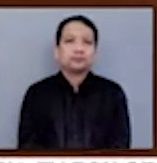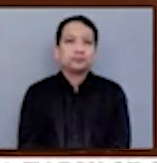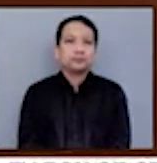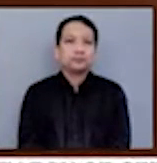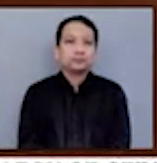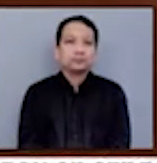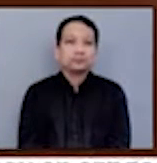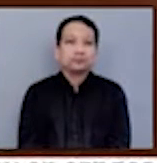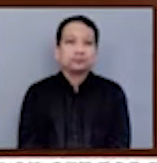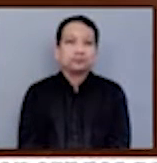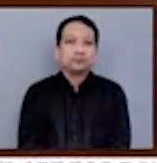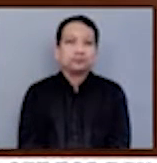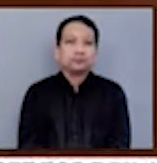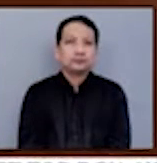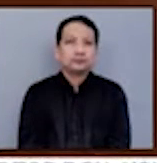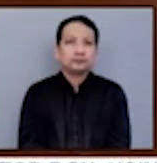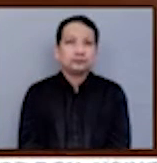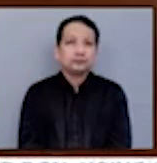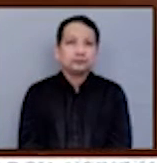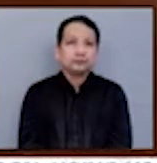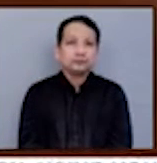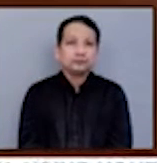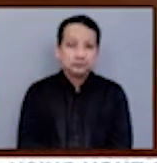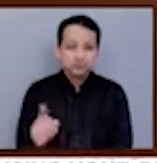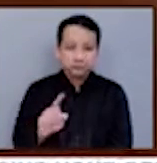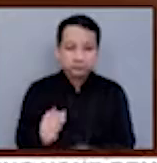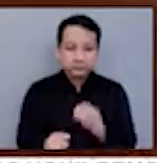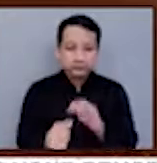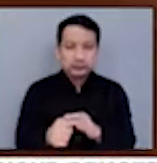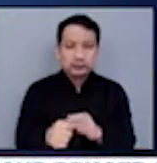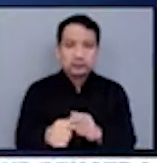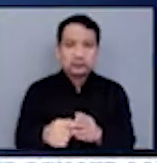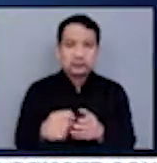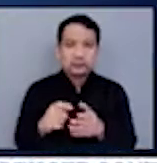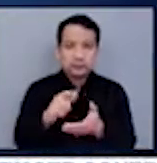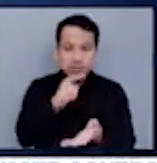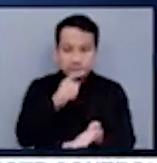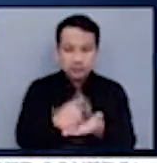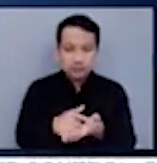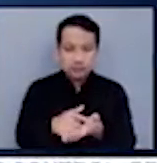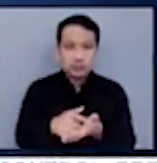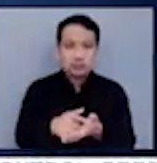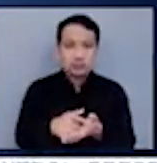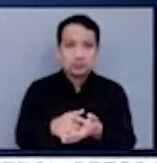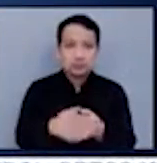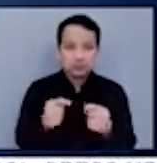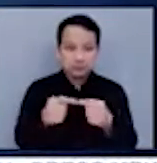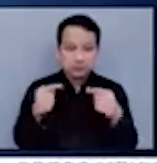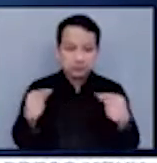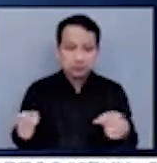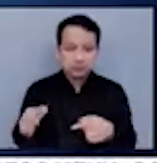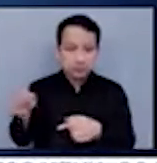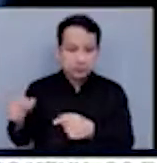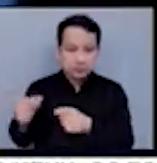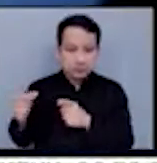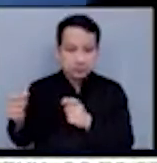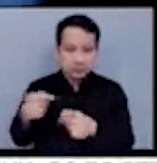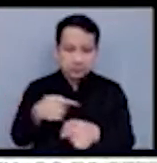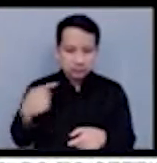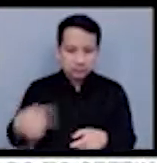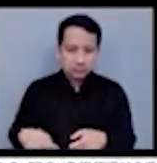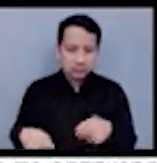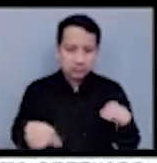Nakatakdang maglabas ng note verbal sa China si Pangulong Ferdinand R. Marcos Jr. Lalo't taliwas ang pahayag ng Chinese Coast Guard at Philippine Navy